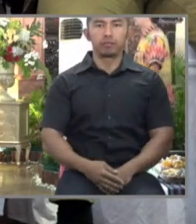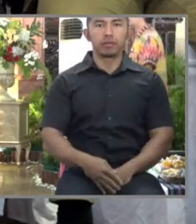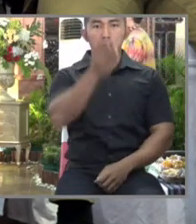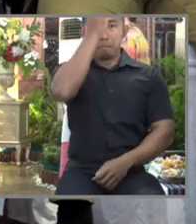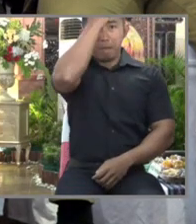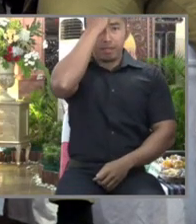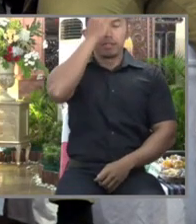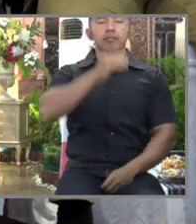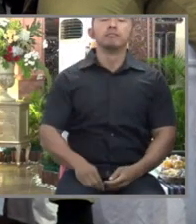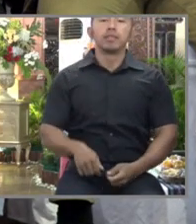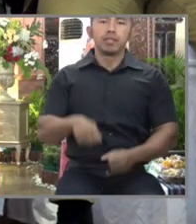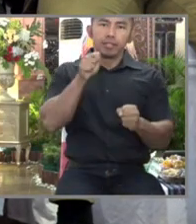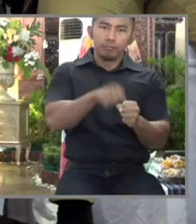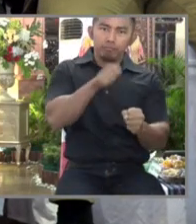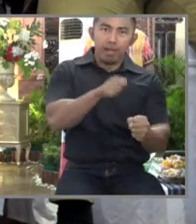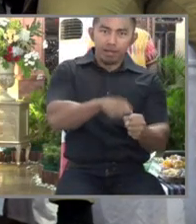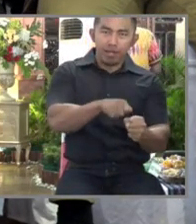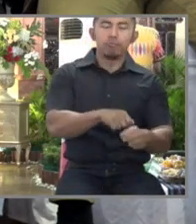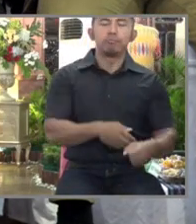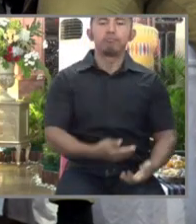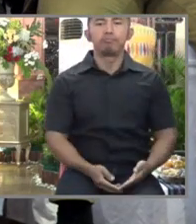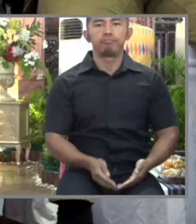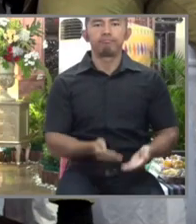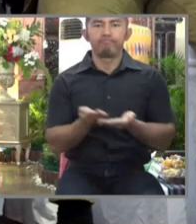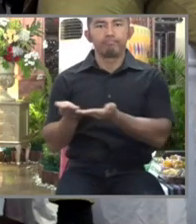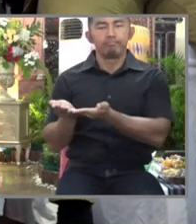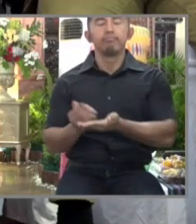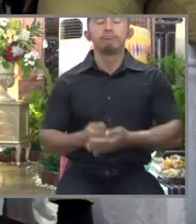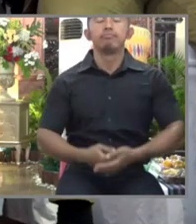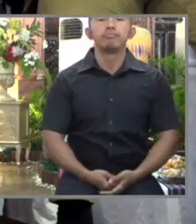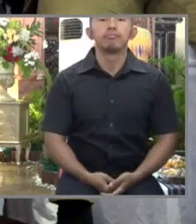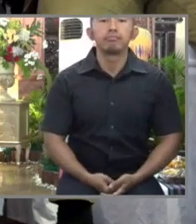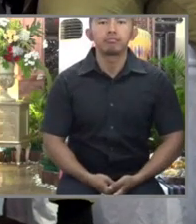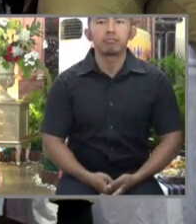Haji Dian Kristiandi Esos.